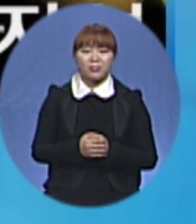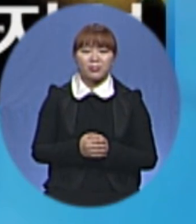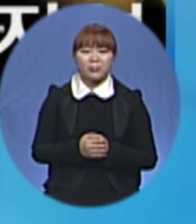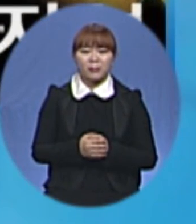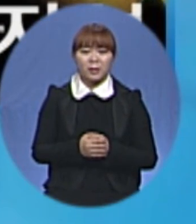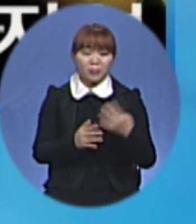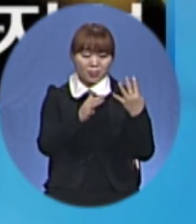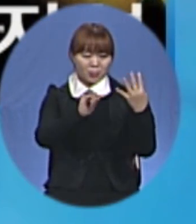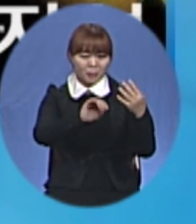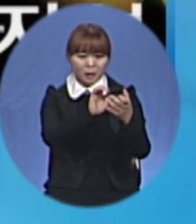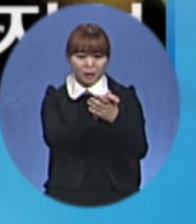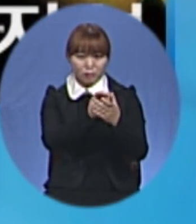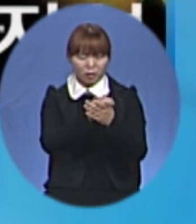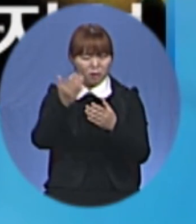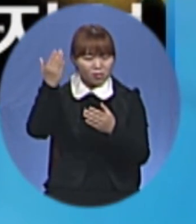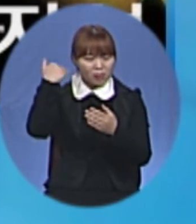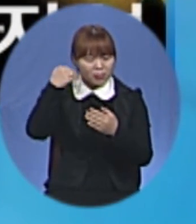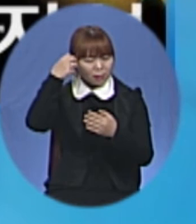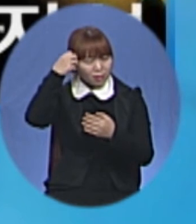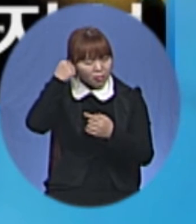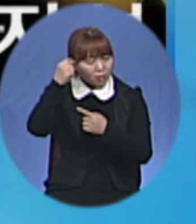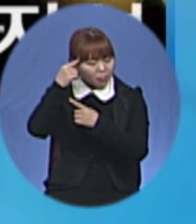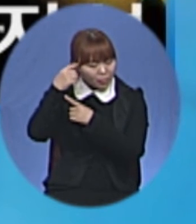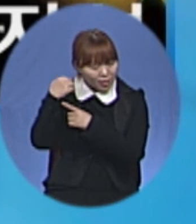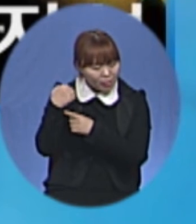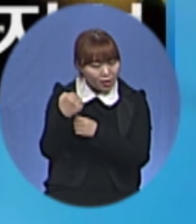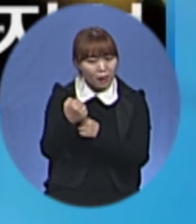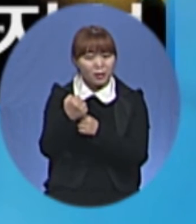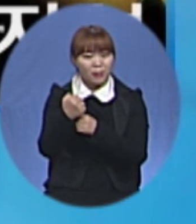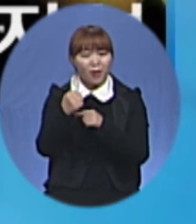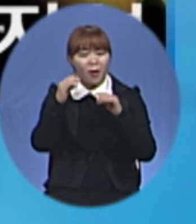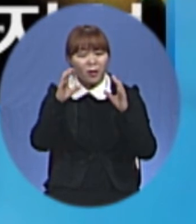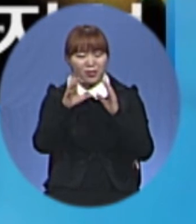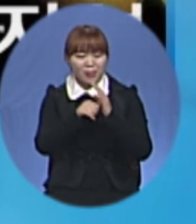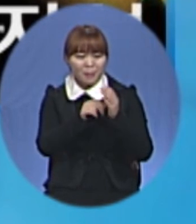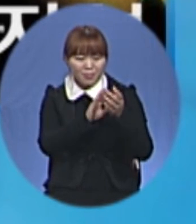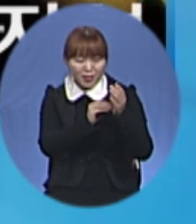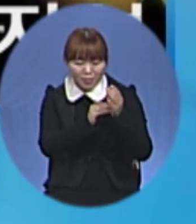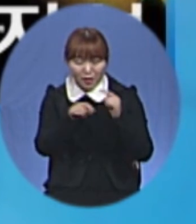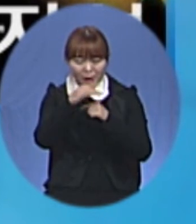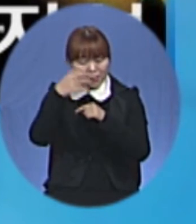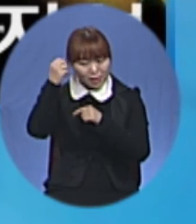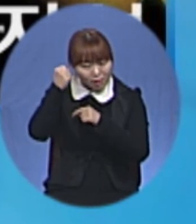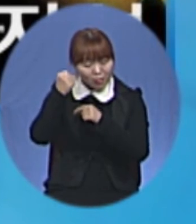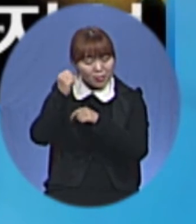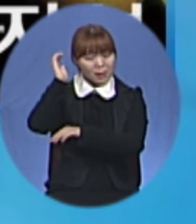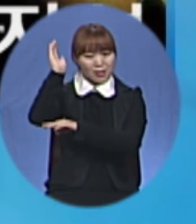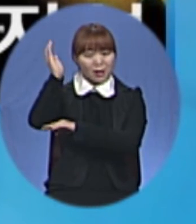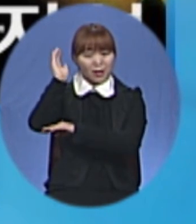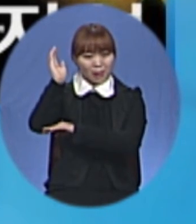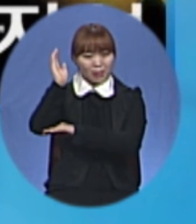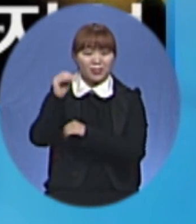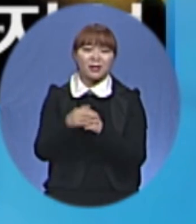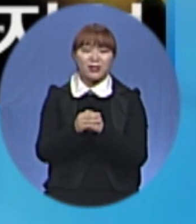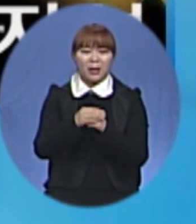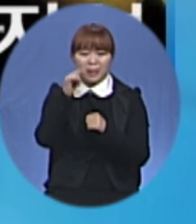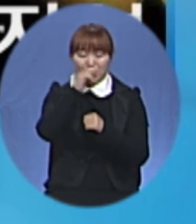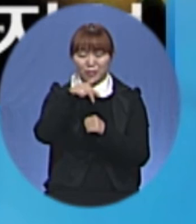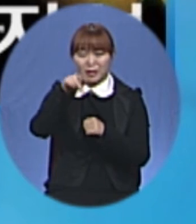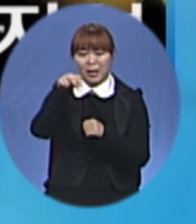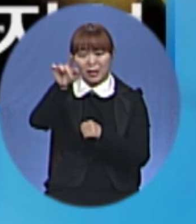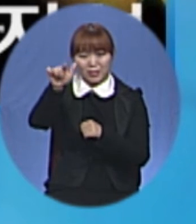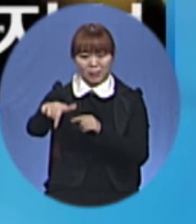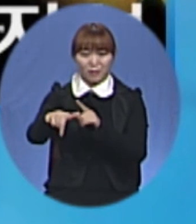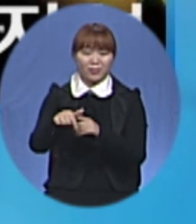네 명의 친구가 과거의 기억을 회상하며 유년 시절의 비밀과 기억을 꺼내는 이야기를 그린 작품 나쁜